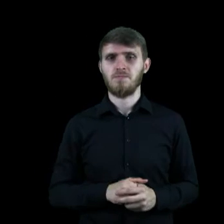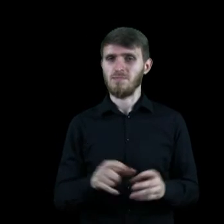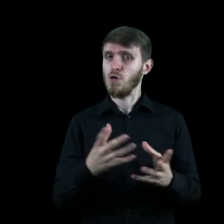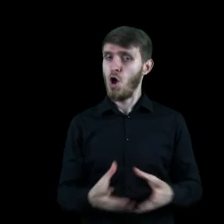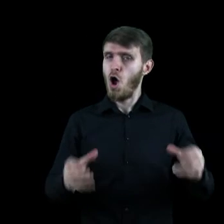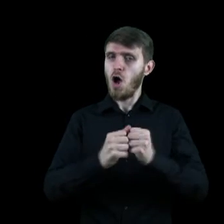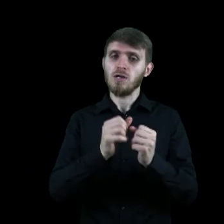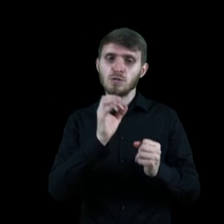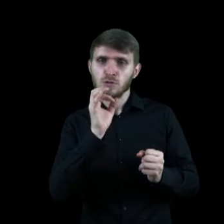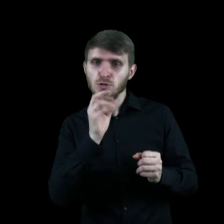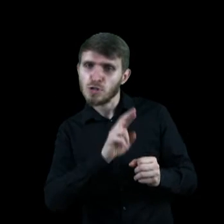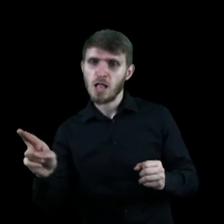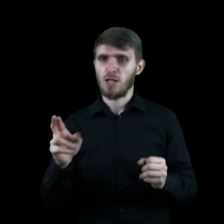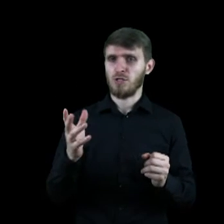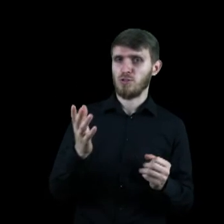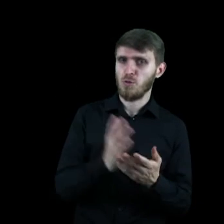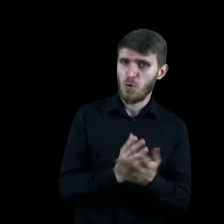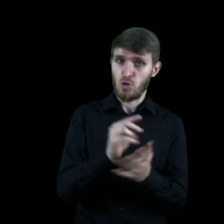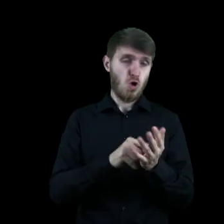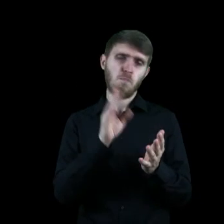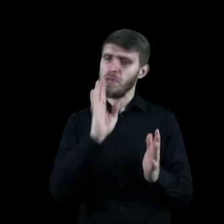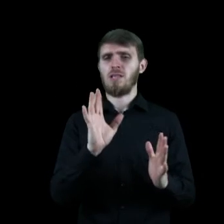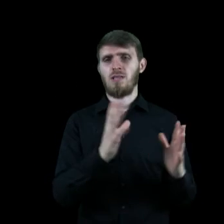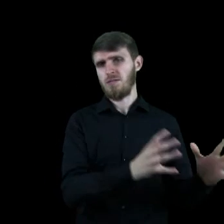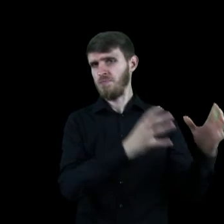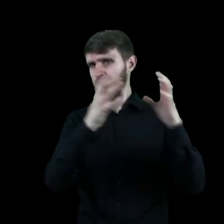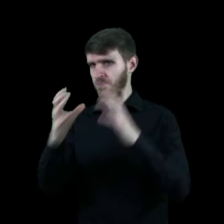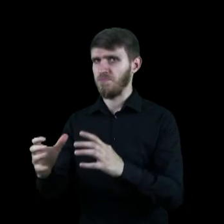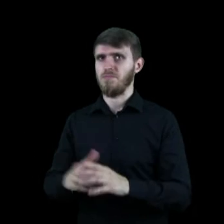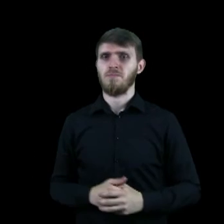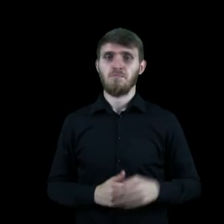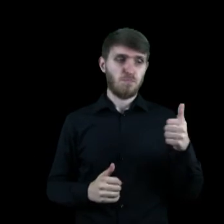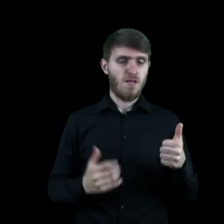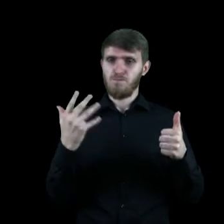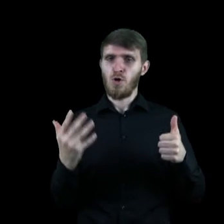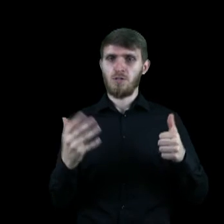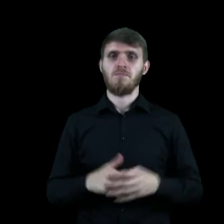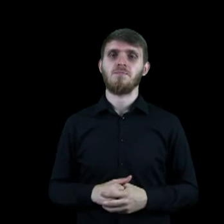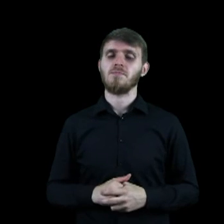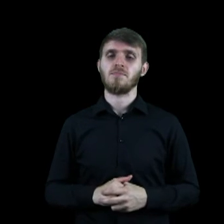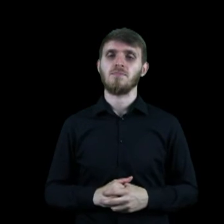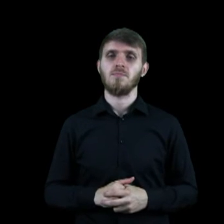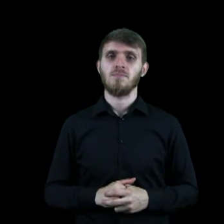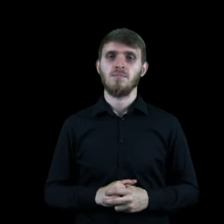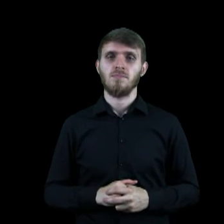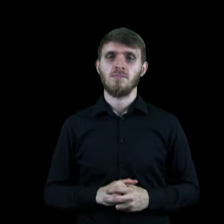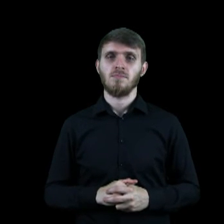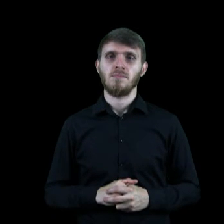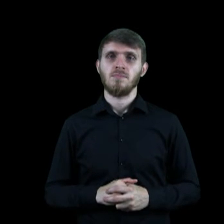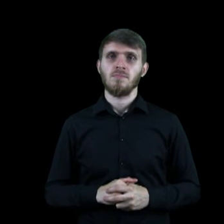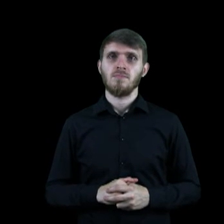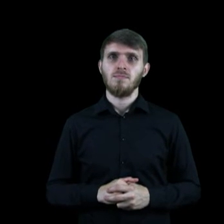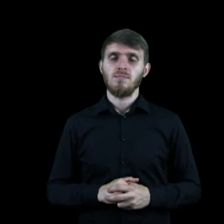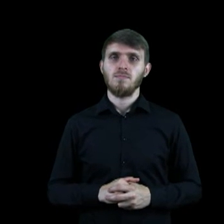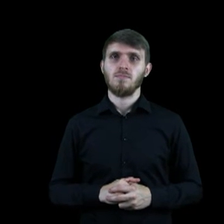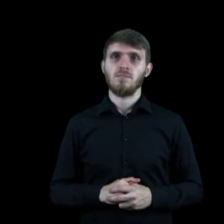czy rzeczy zdrożały. Wezmę ten sam koszyk dóbr i usług. Koszyk